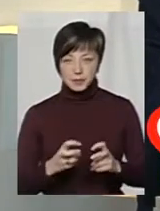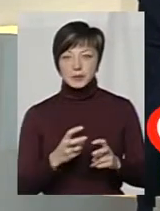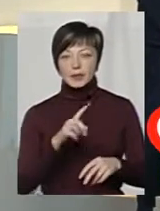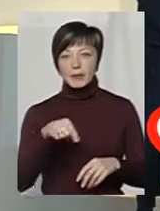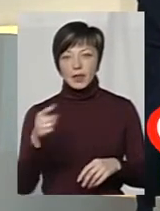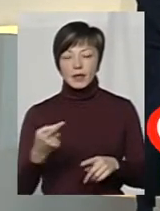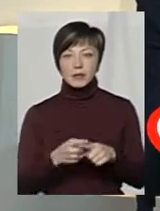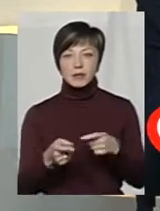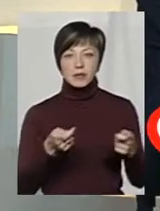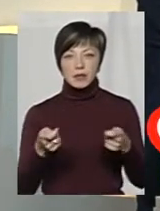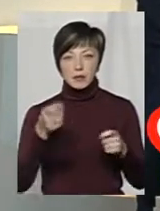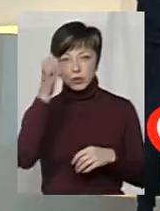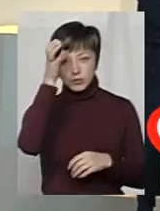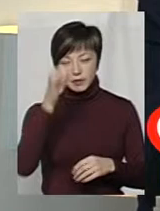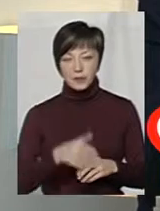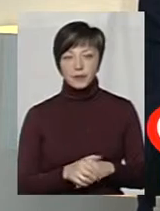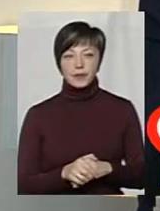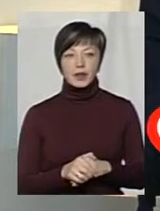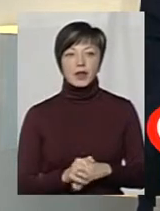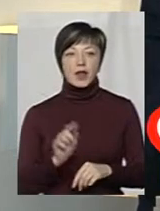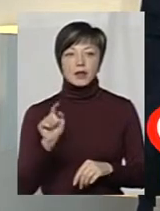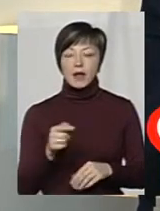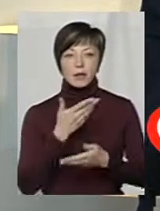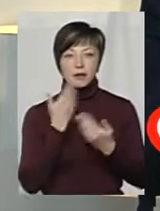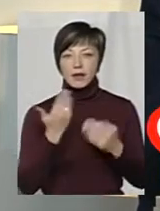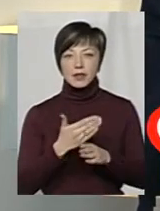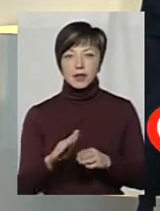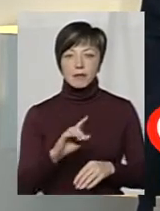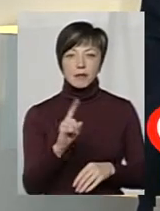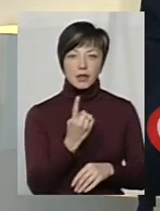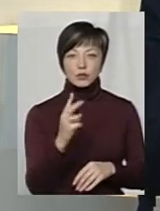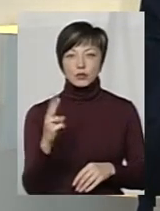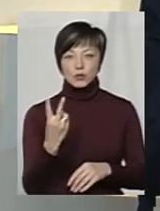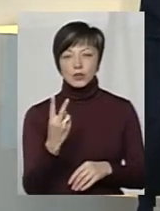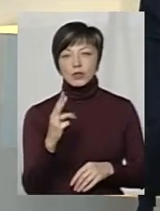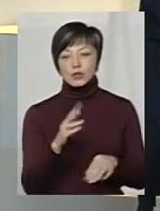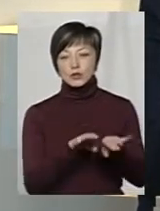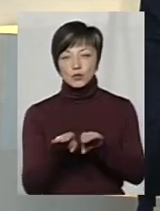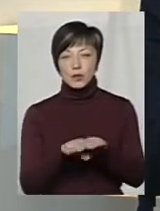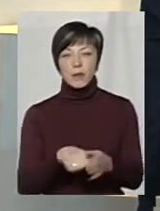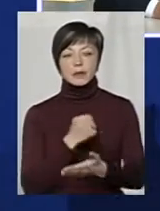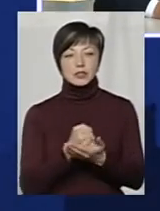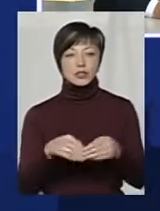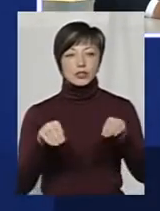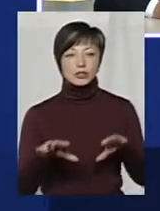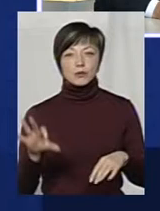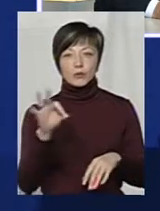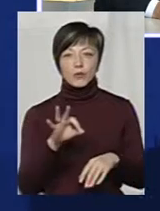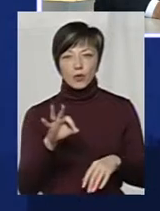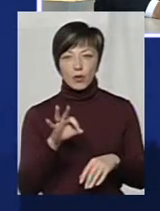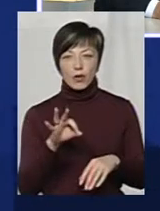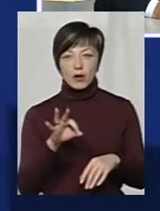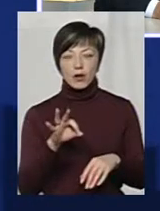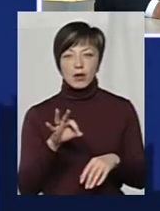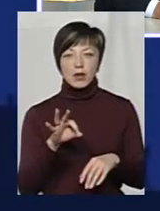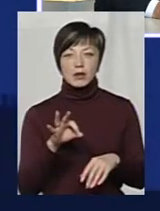коштів – це департамент освіти. Там не виділяється окремо перший ступінь, другий ступінь. З прийняттям рішення про преміювання цієї